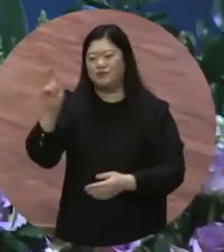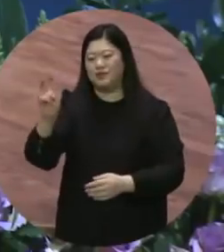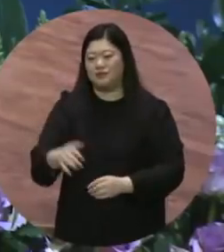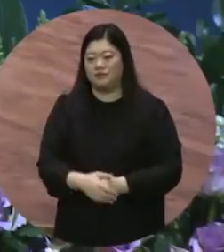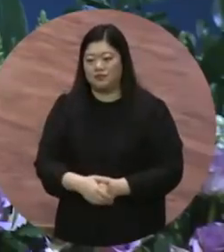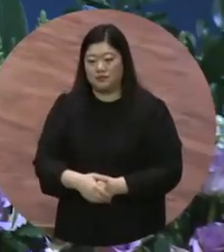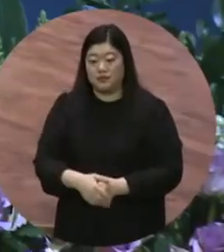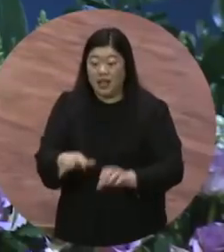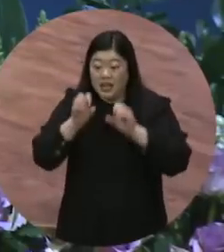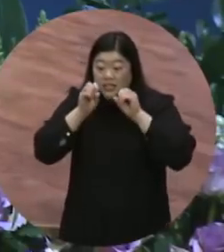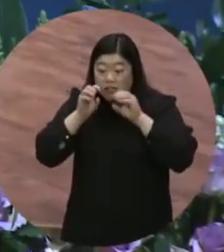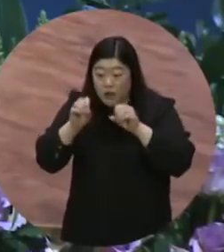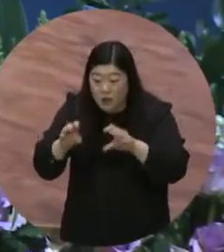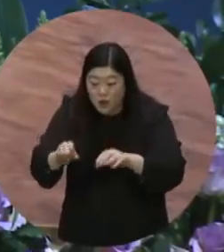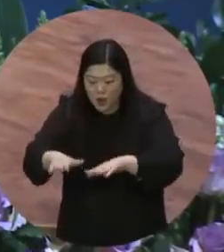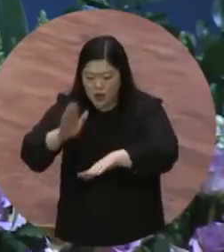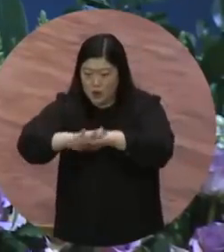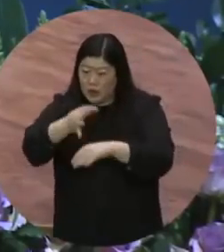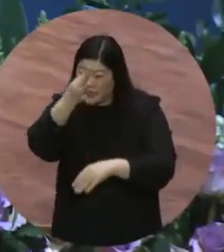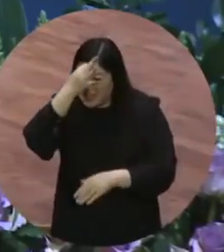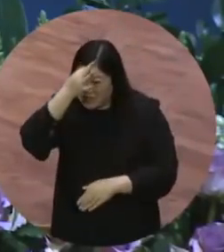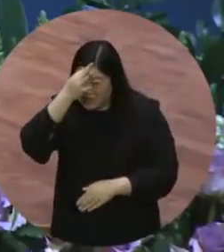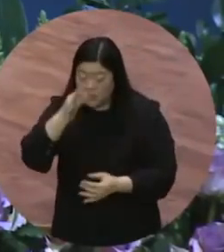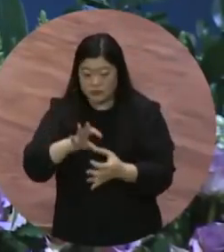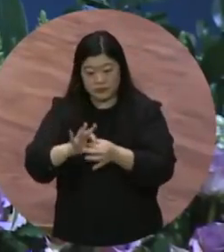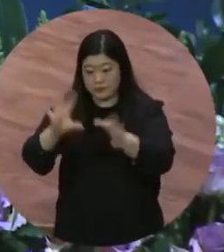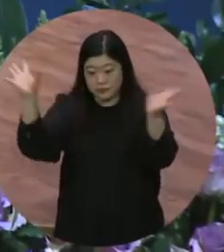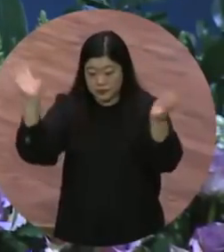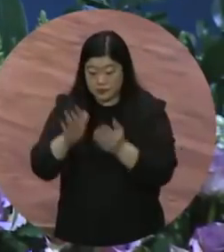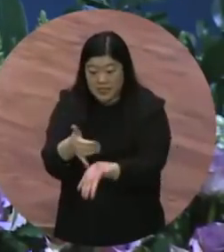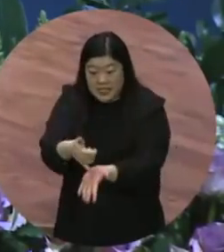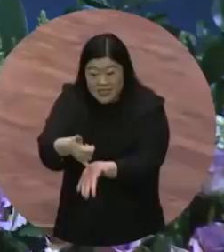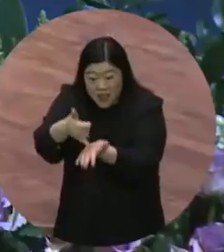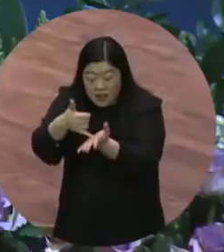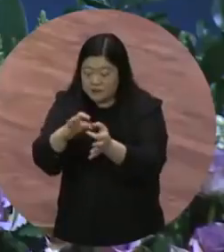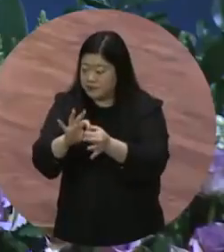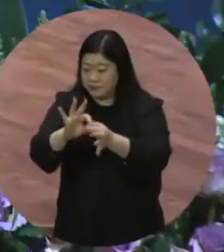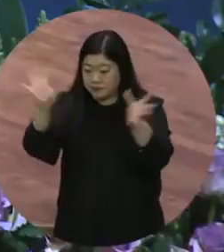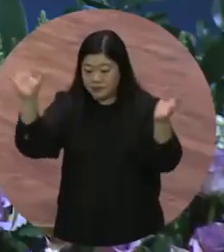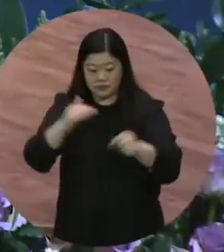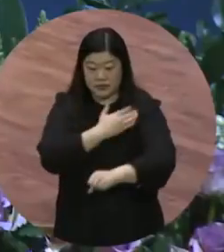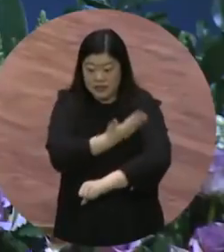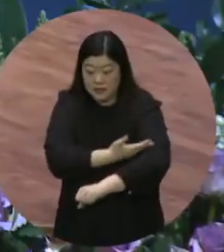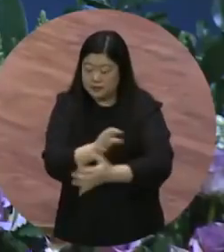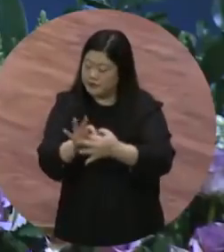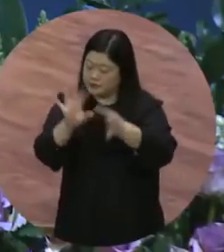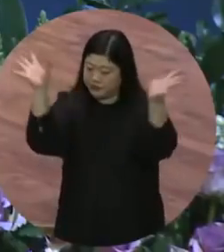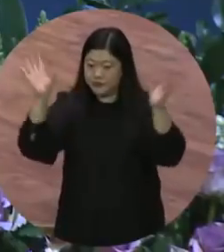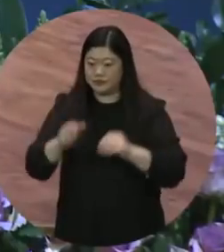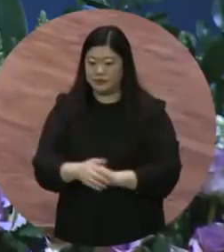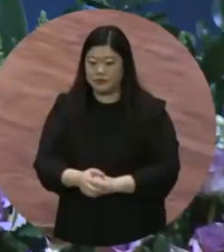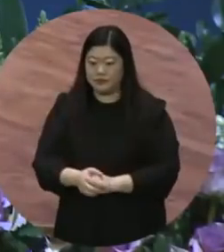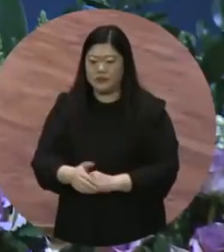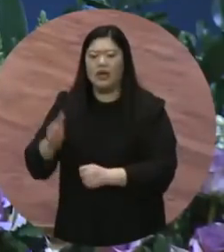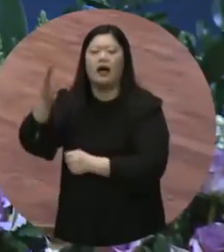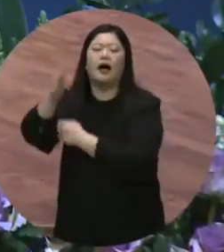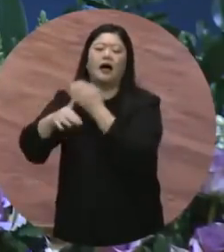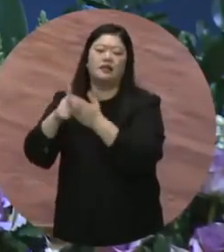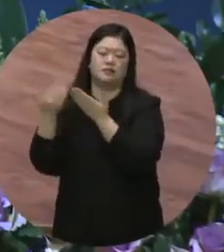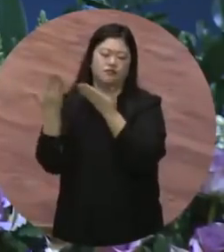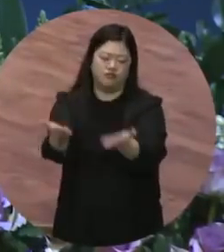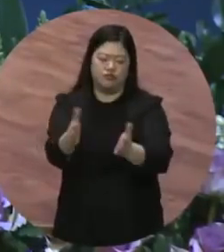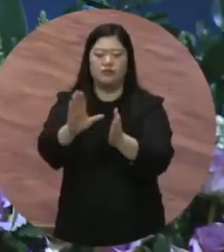인격이 아닙니다. 선함이 아닙니다. 하나님 우리의 마음만 부시고 축복하실 겁니다. 이런 일에 여러분들이